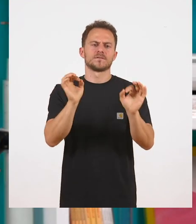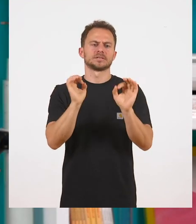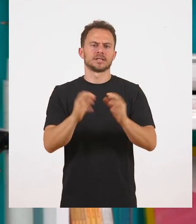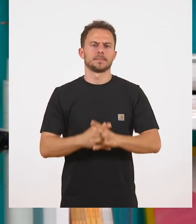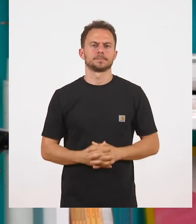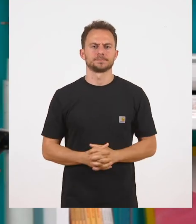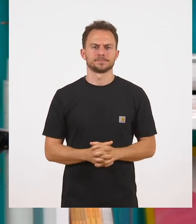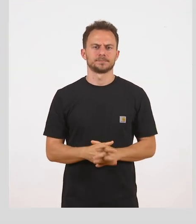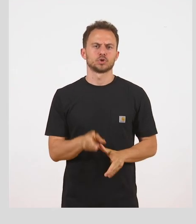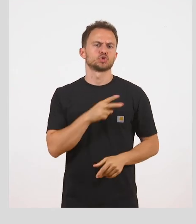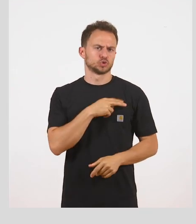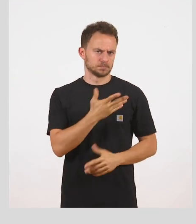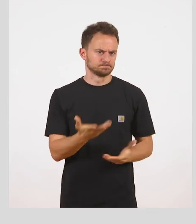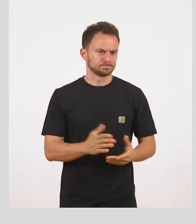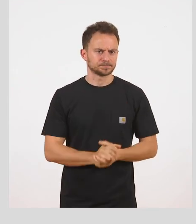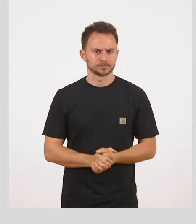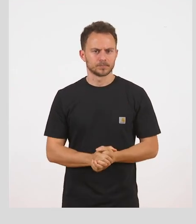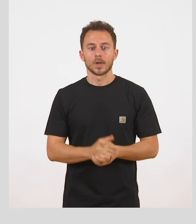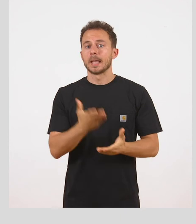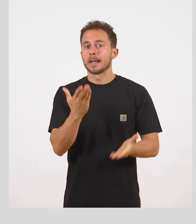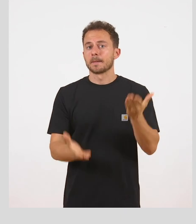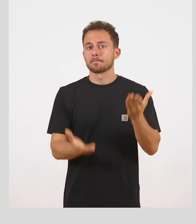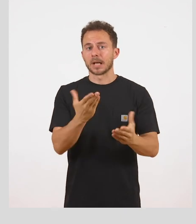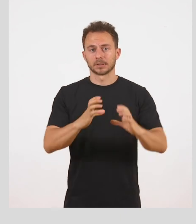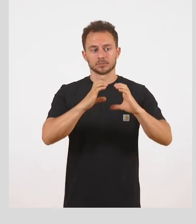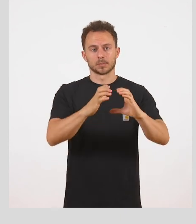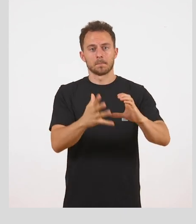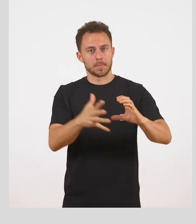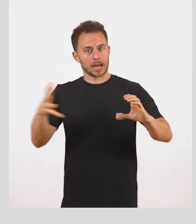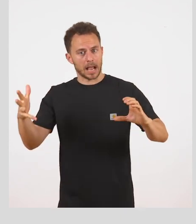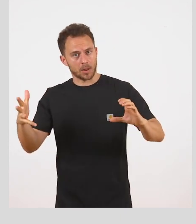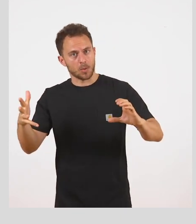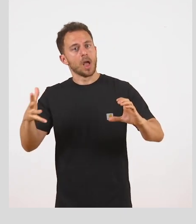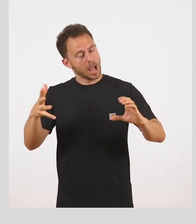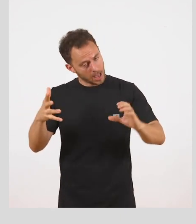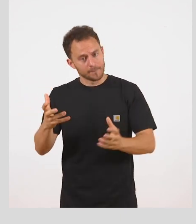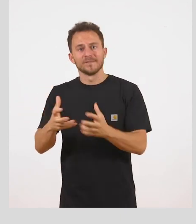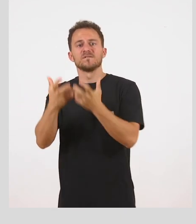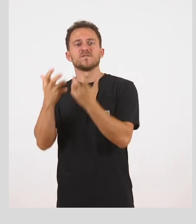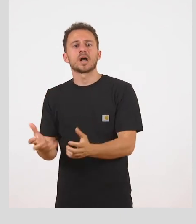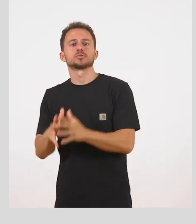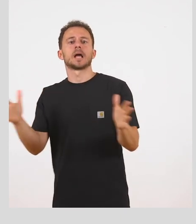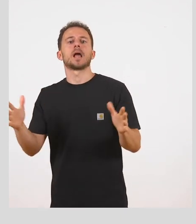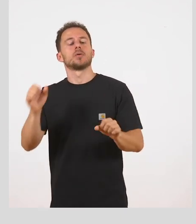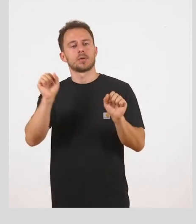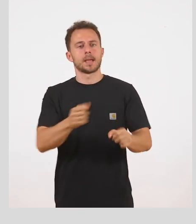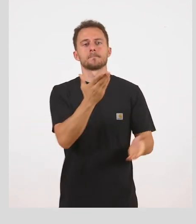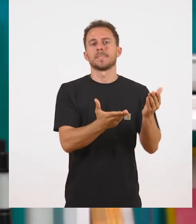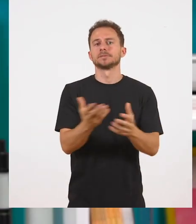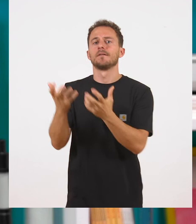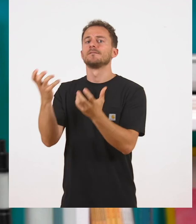σωστό. Όση μεγαλύτερη μάζα έχει ένα σώμα, τόσο μεγαλύτερο βάρος έχει. Βεβαίως,